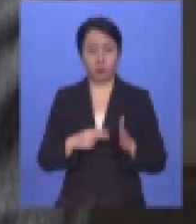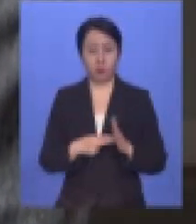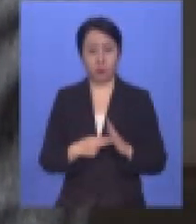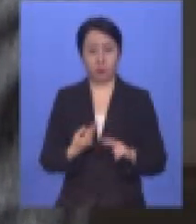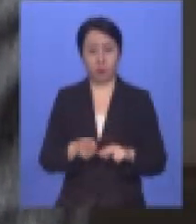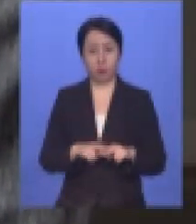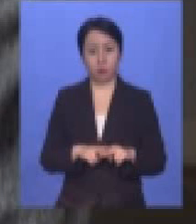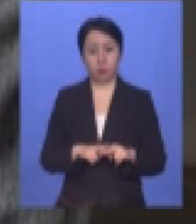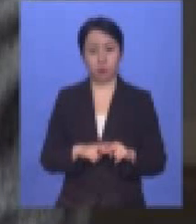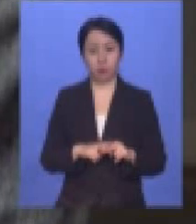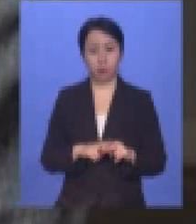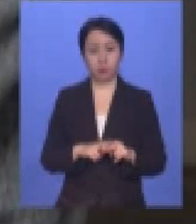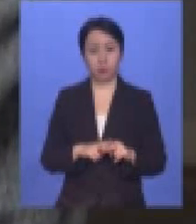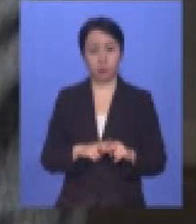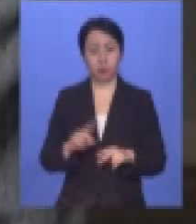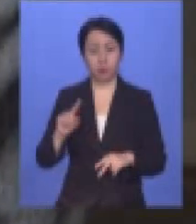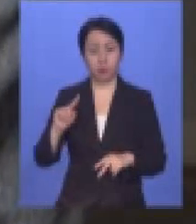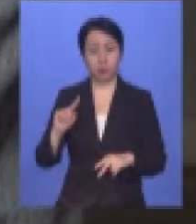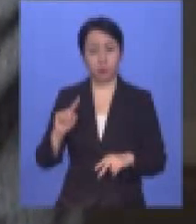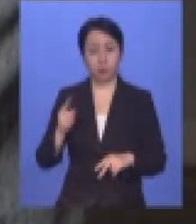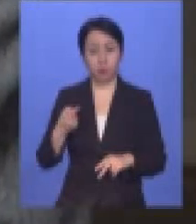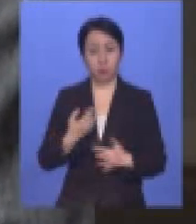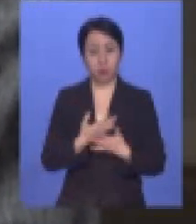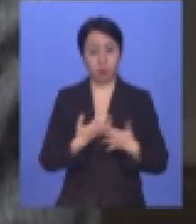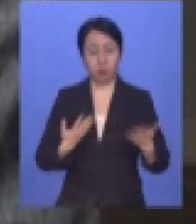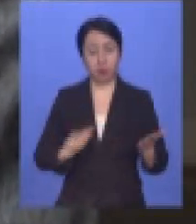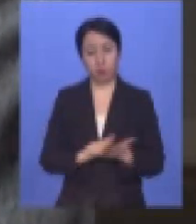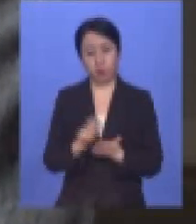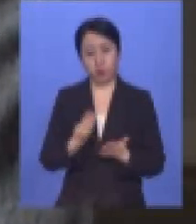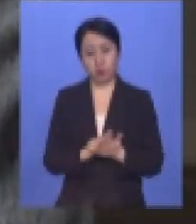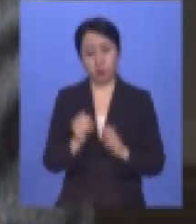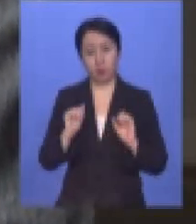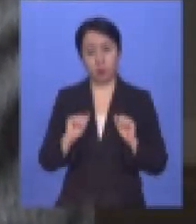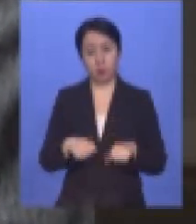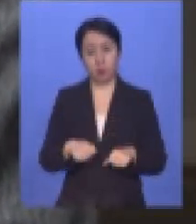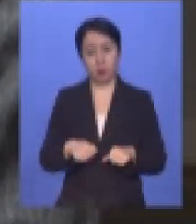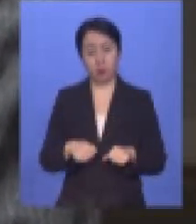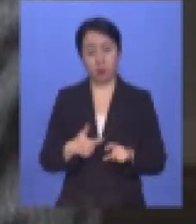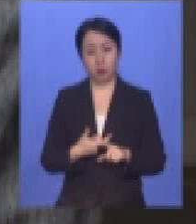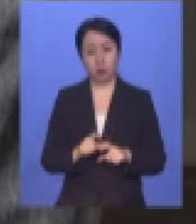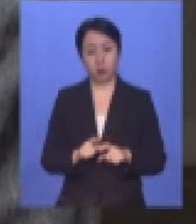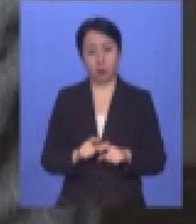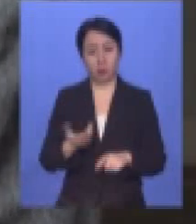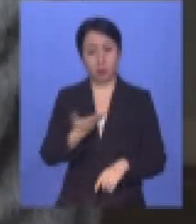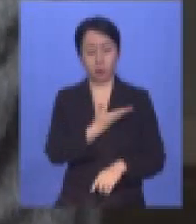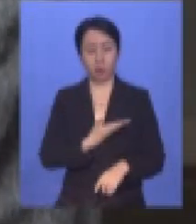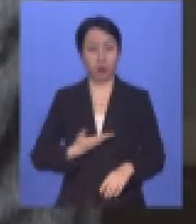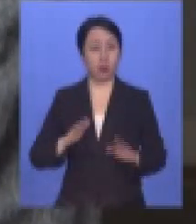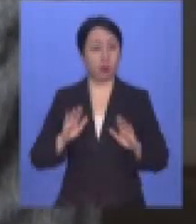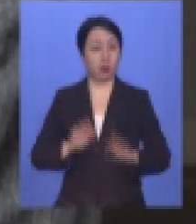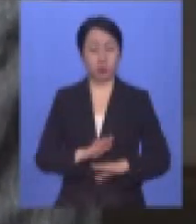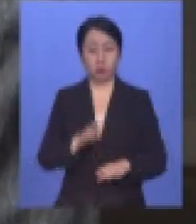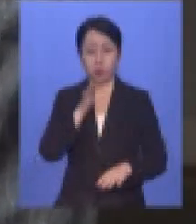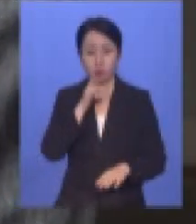поскольку, во-первых, расширились финансовые возможности. А это значит, мы не только в